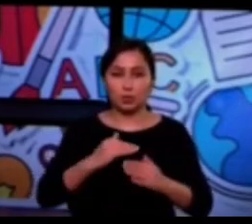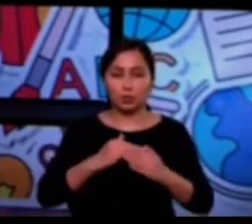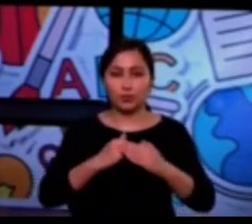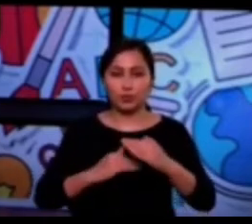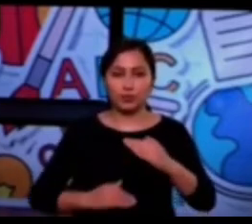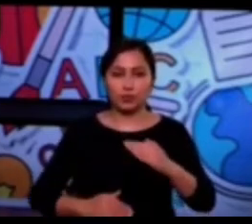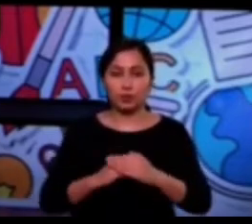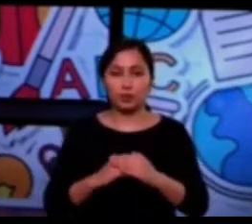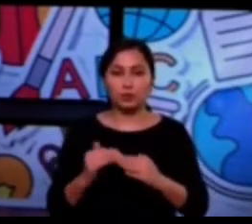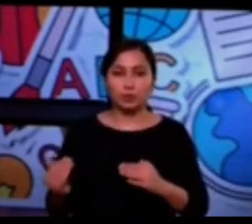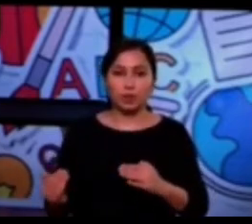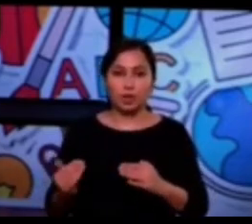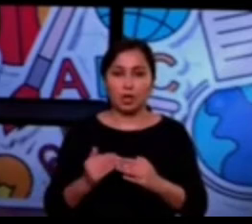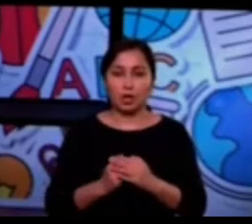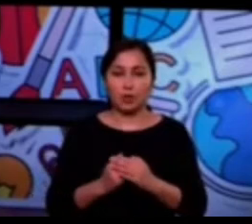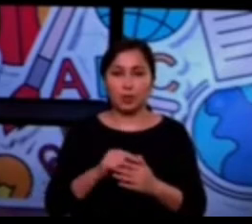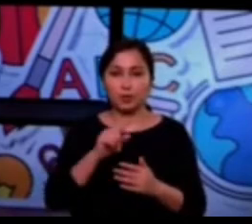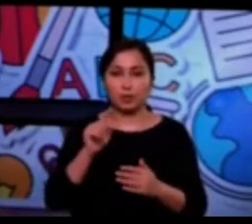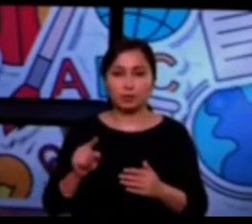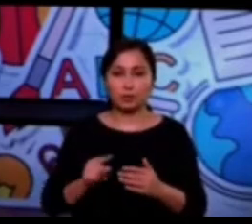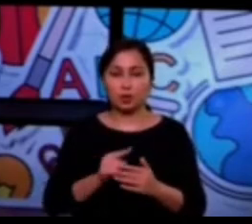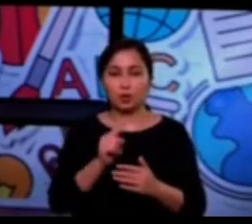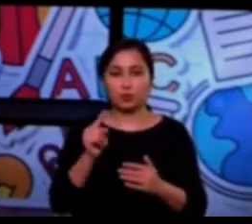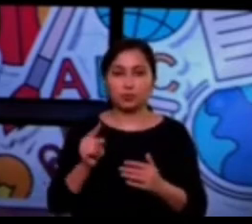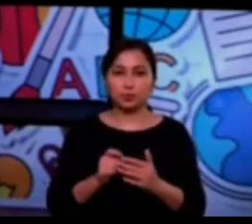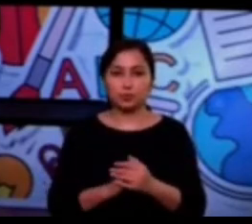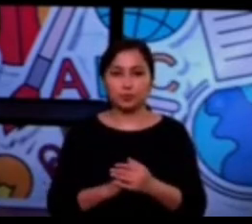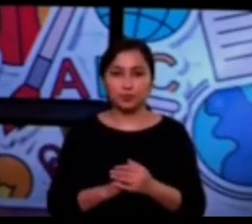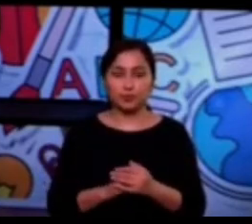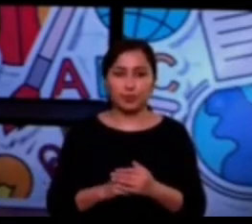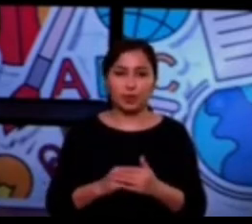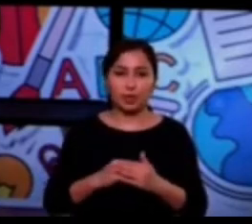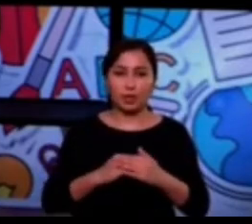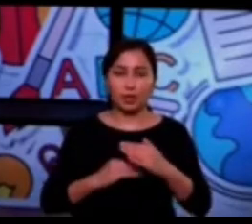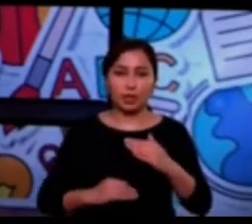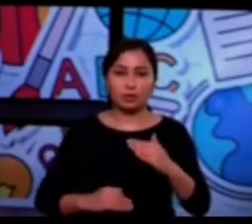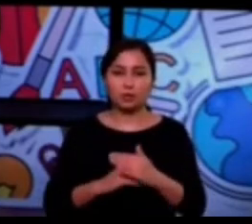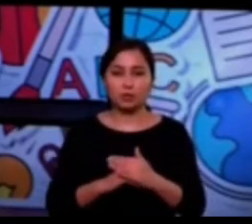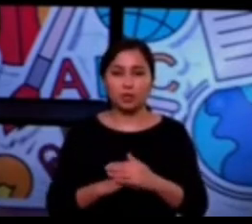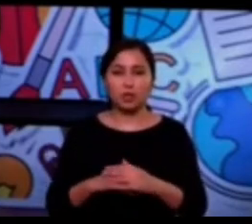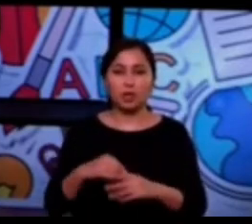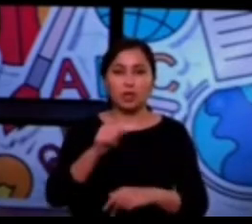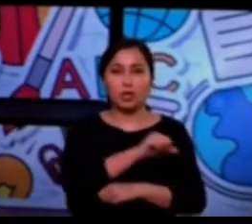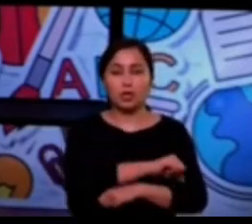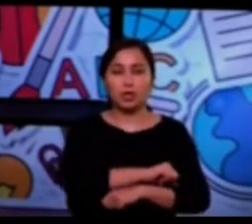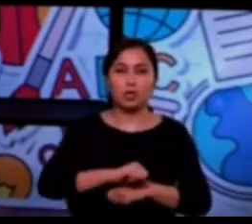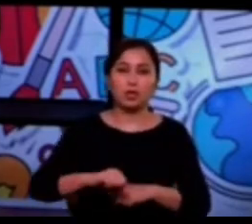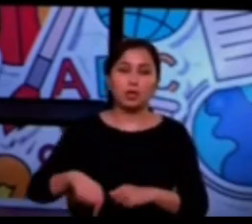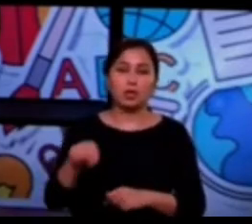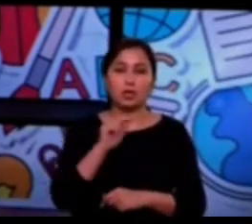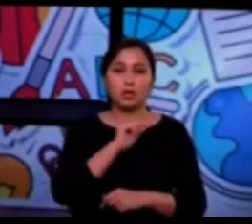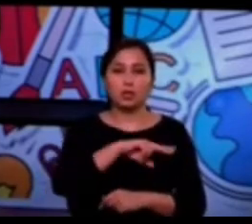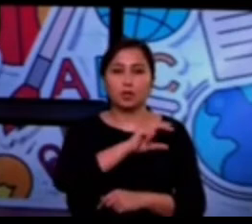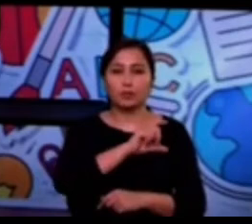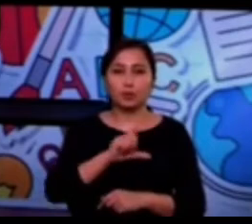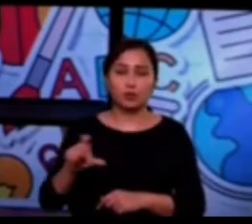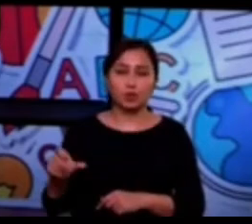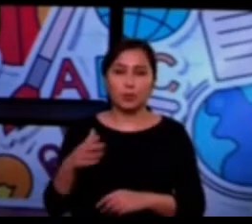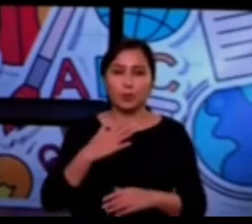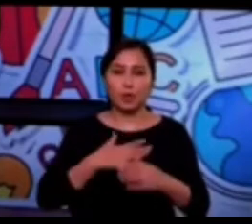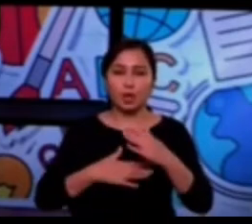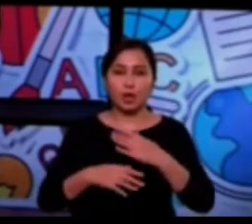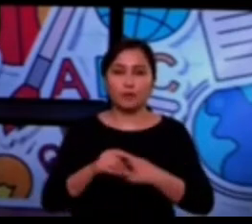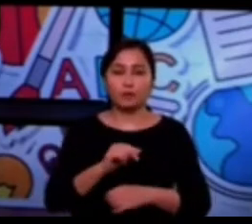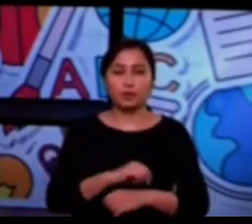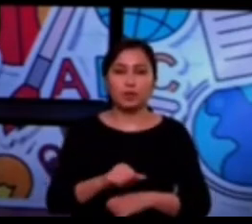вниз вправо, закругляем ее на нижней линии рабочей строки и ведем плавную